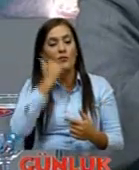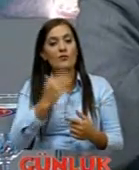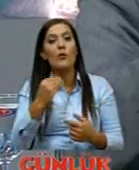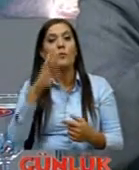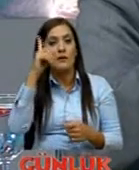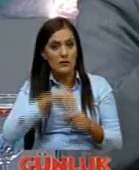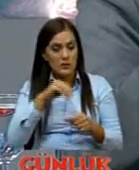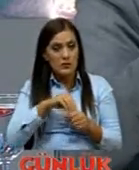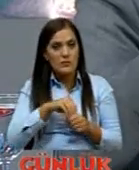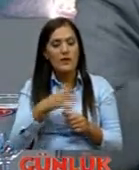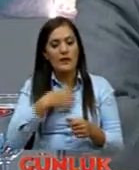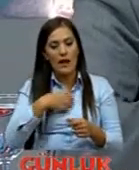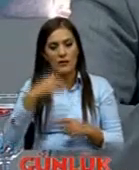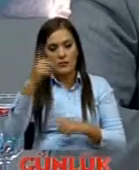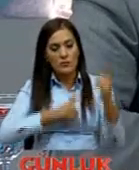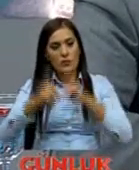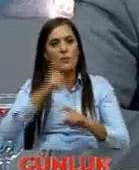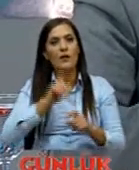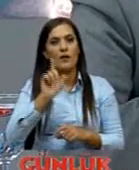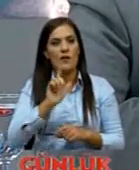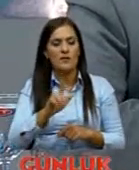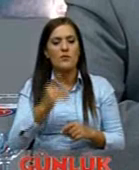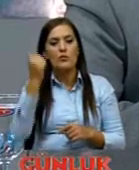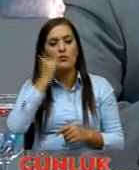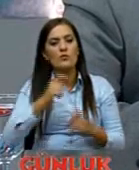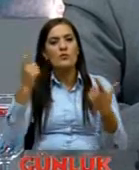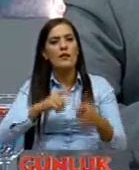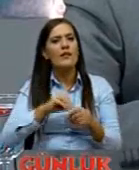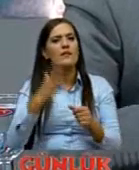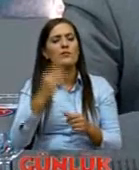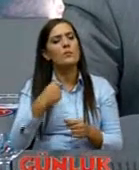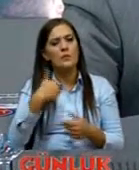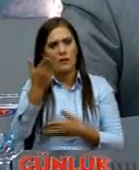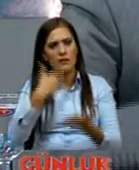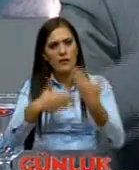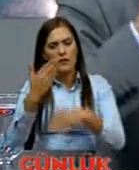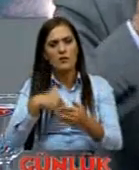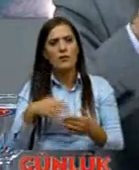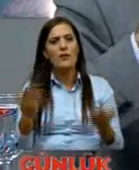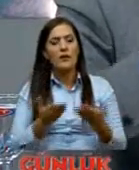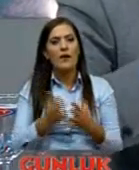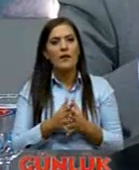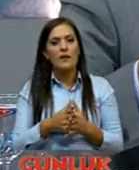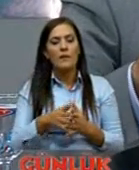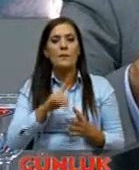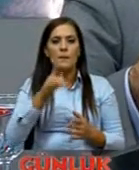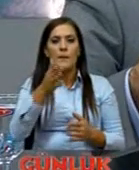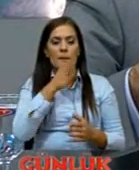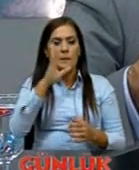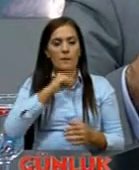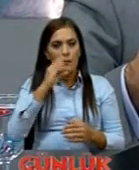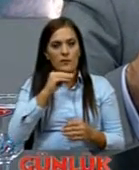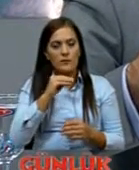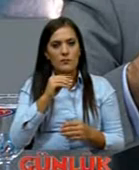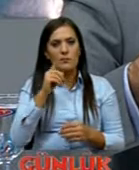düzgün olmadığından mı diye kendini hesaba çekecek. Düzgün mekan nasıl olmalı, onu bize tarif eder misiniz? Yani malumunuz